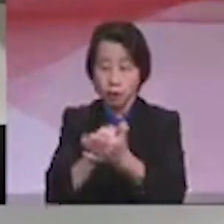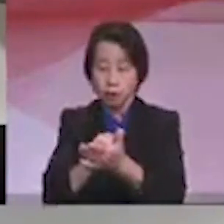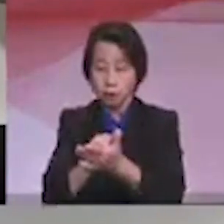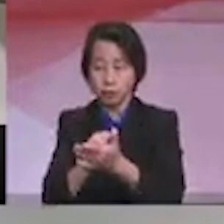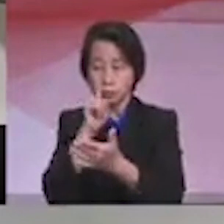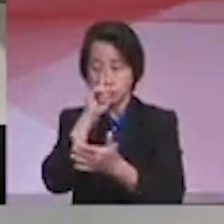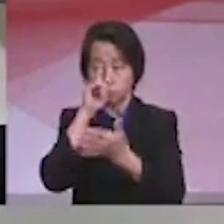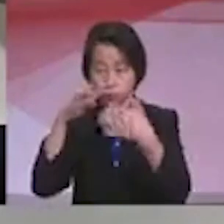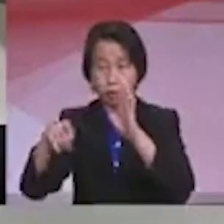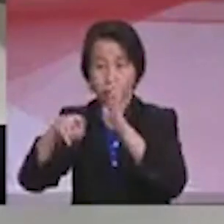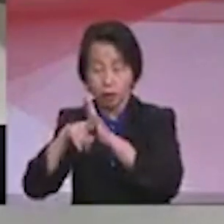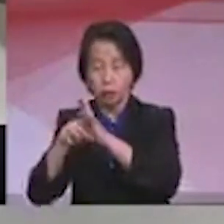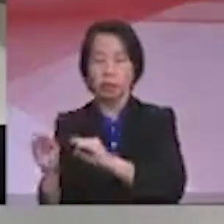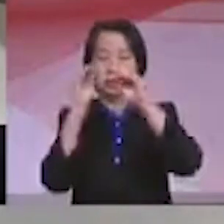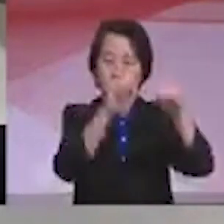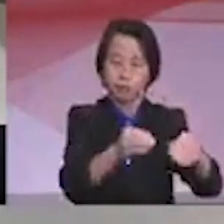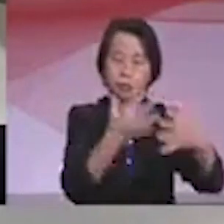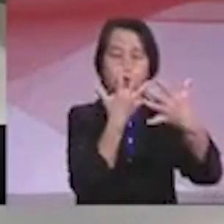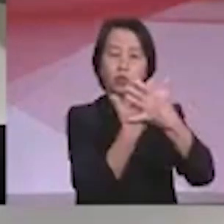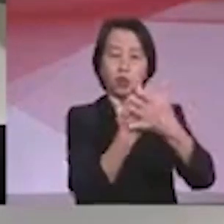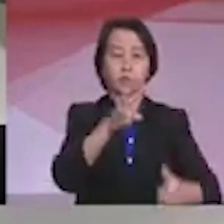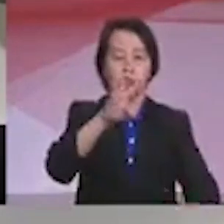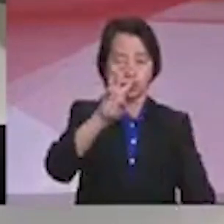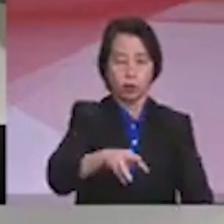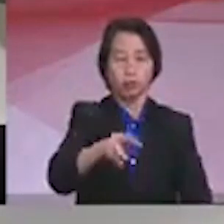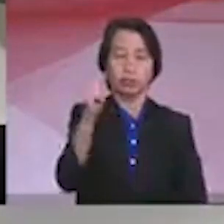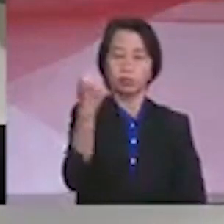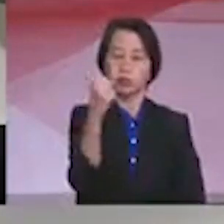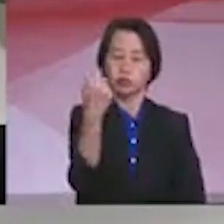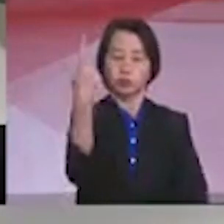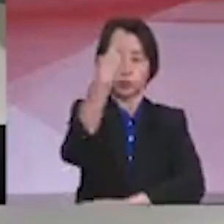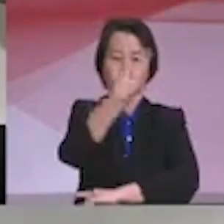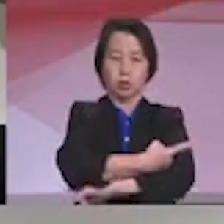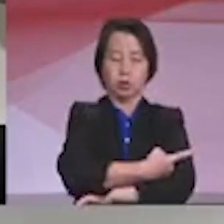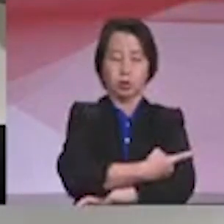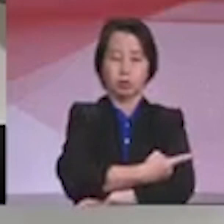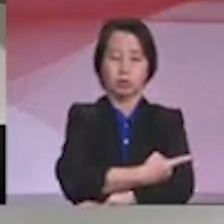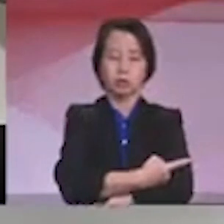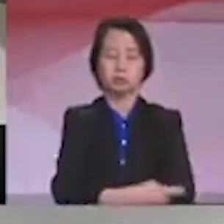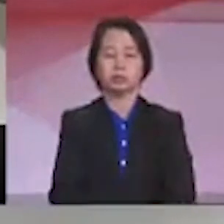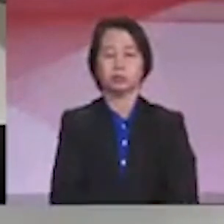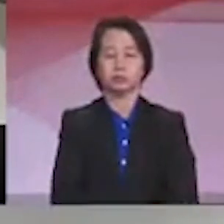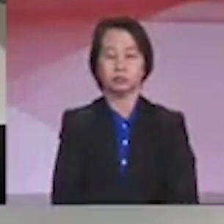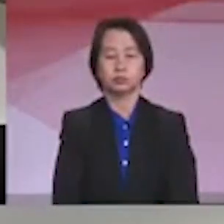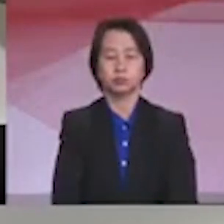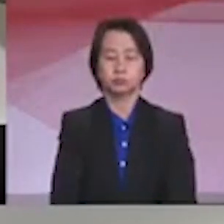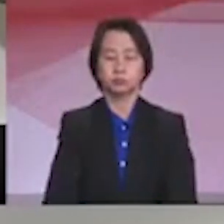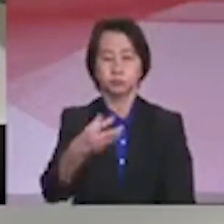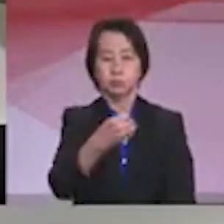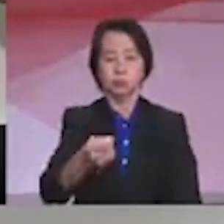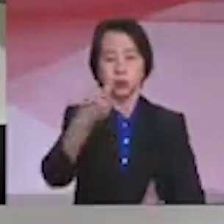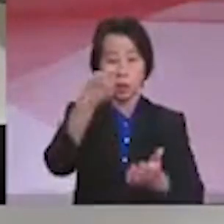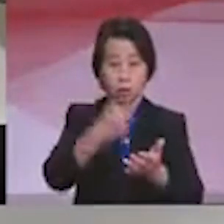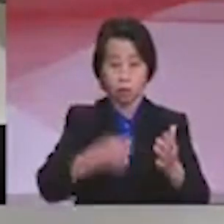perlu menjalani kuarantin wajib selama 10 hari seperti yang diwartakan oleh kerajaan. Dan